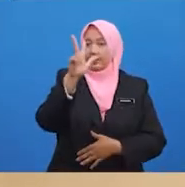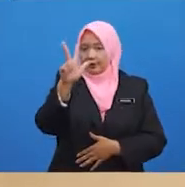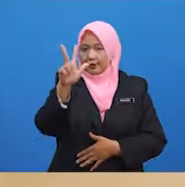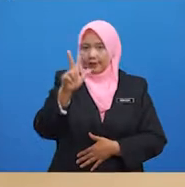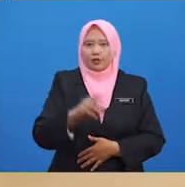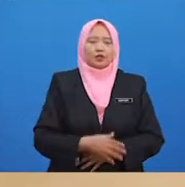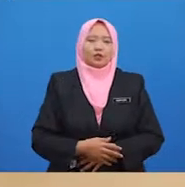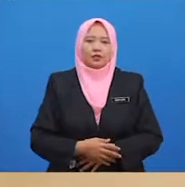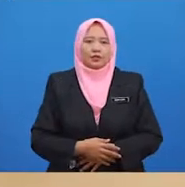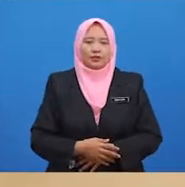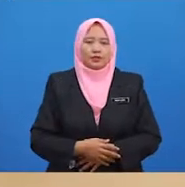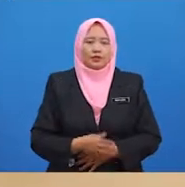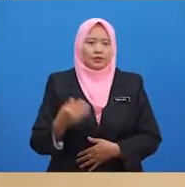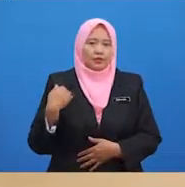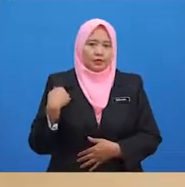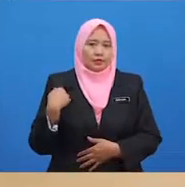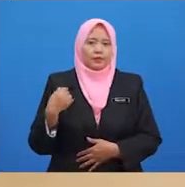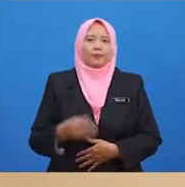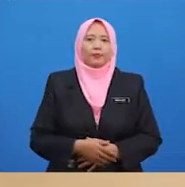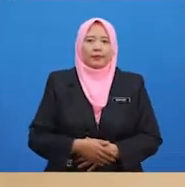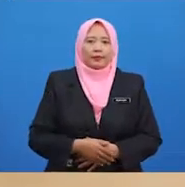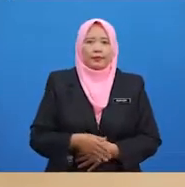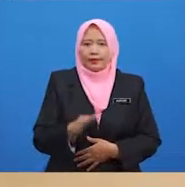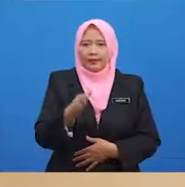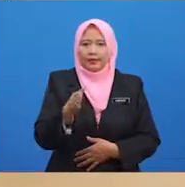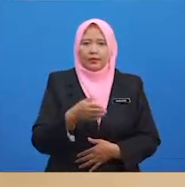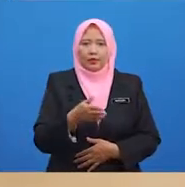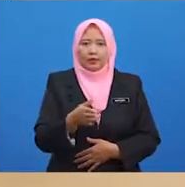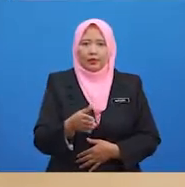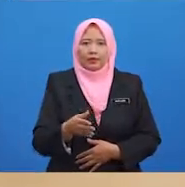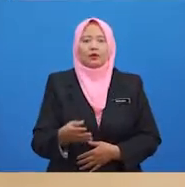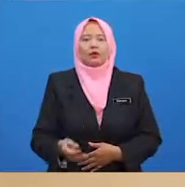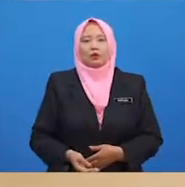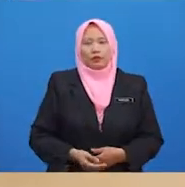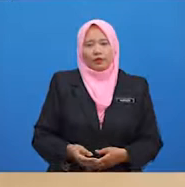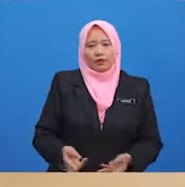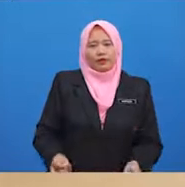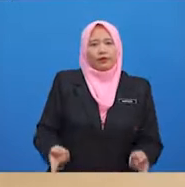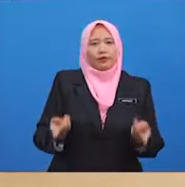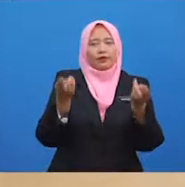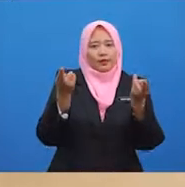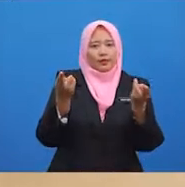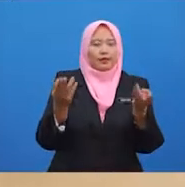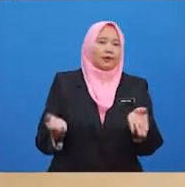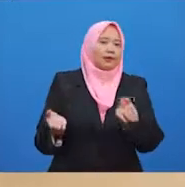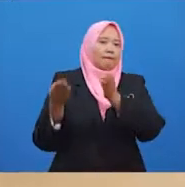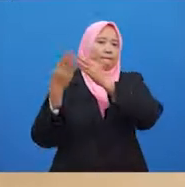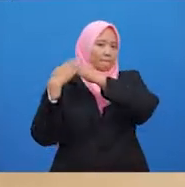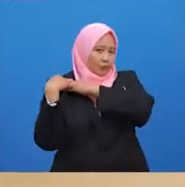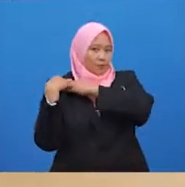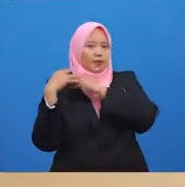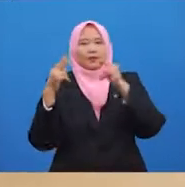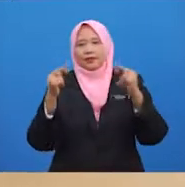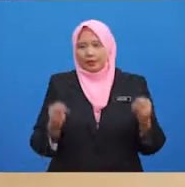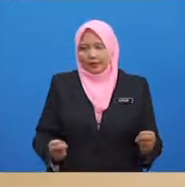telah meringankan beban para nelayan kerana dijadikan sebagai sumber pendapatan bagi